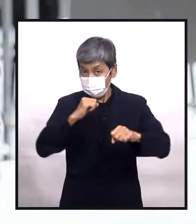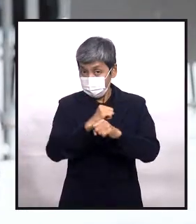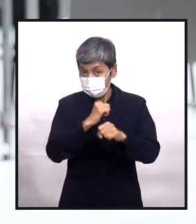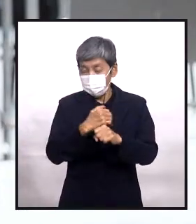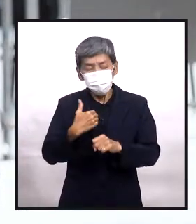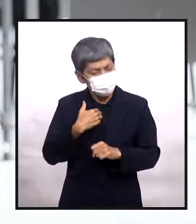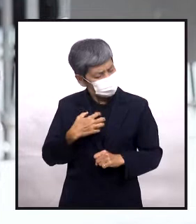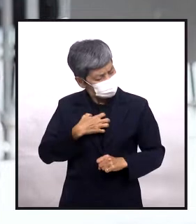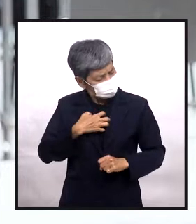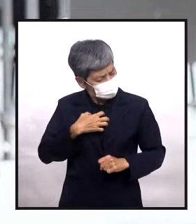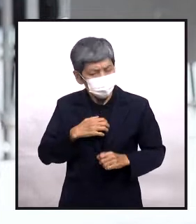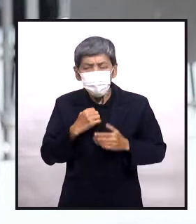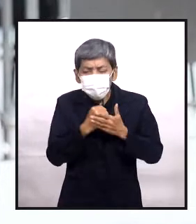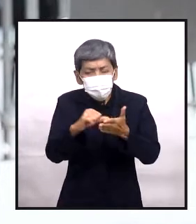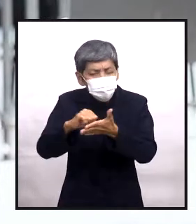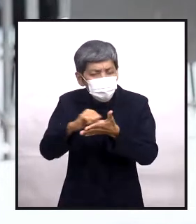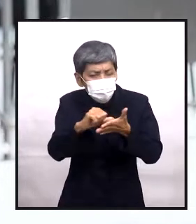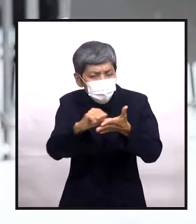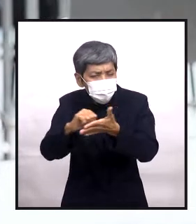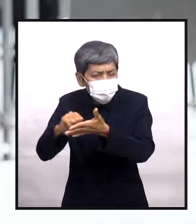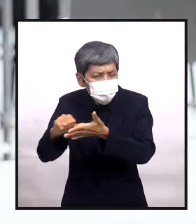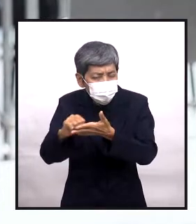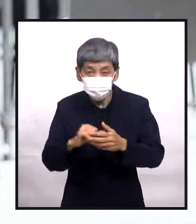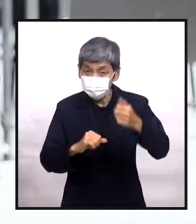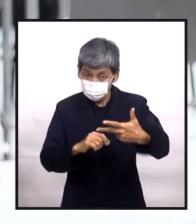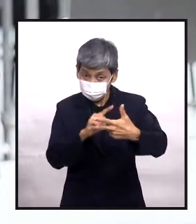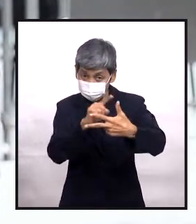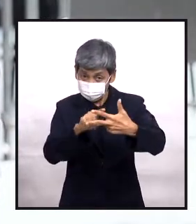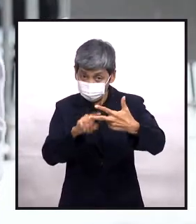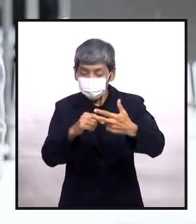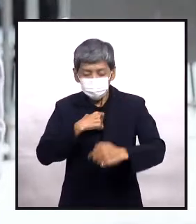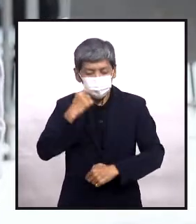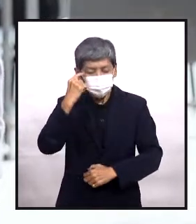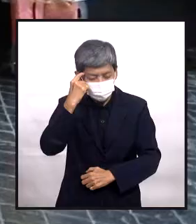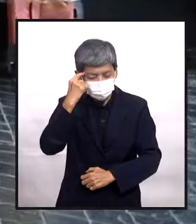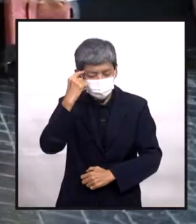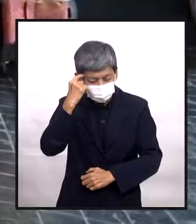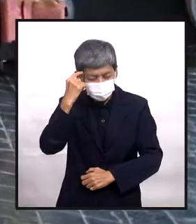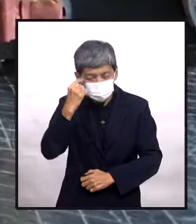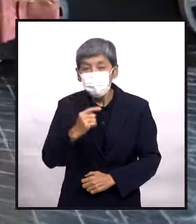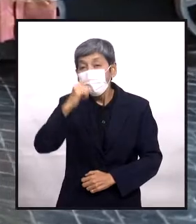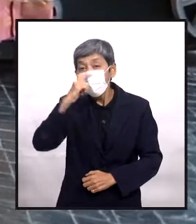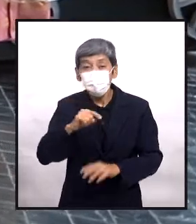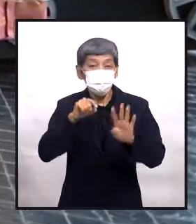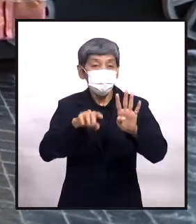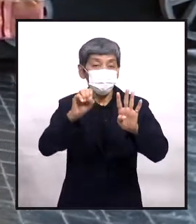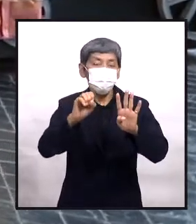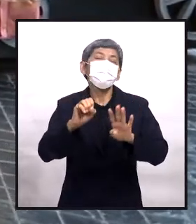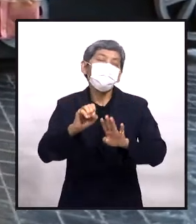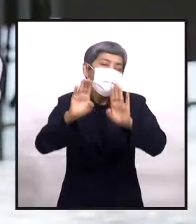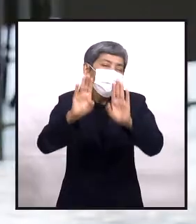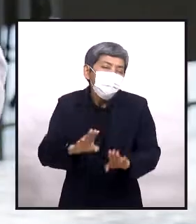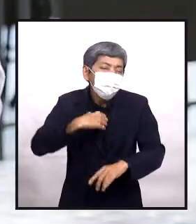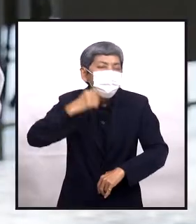งเนี่ยเครื่องมือที่ควรจะใช้ในการแก้ National Agenda 3ข้อนั้นเนี่ยก็คือมรณานุสติแต่ไทยแลนด์ 4.0 เนี่ยมันคือสังคมเชิงสั